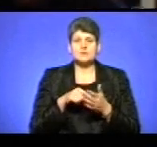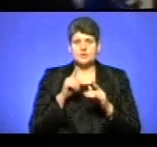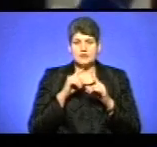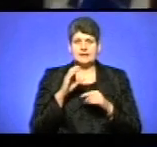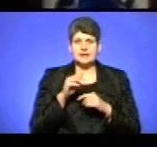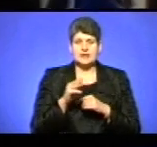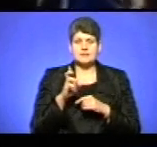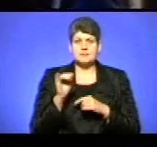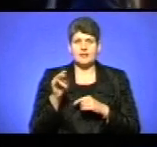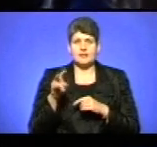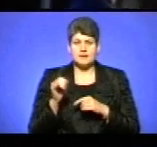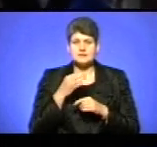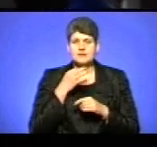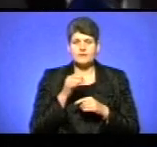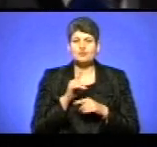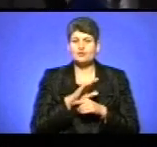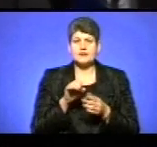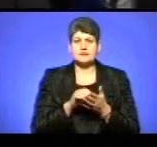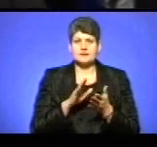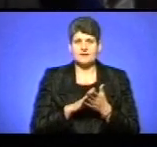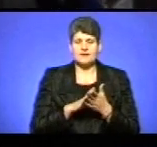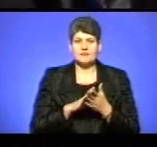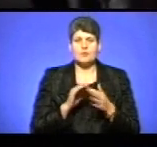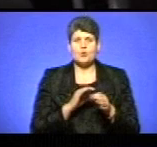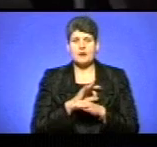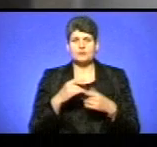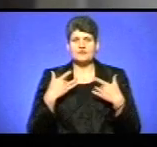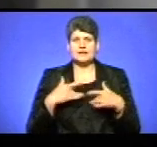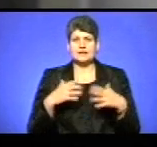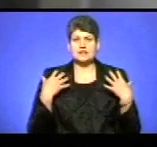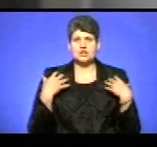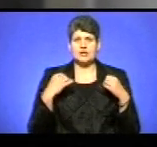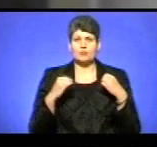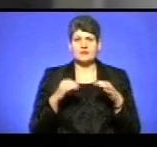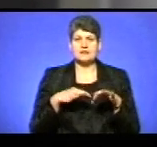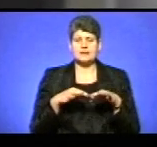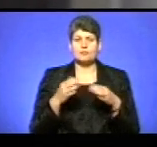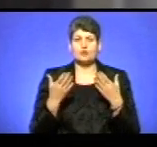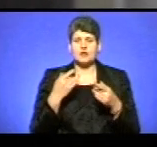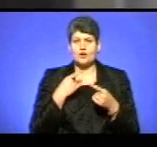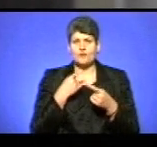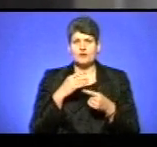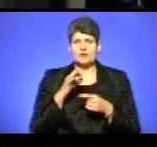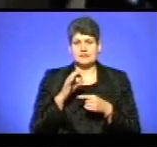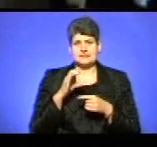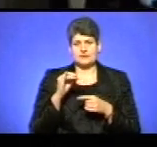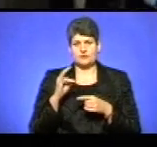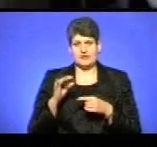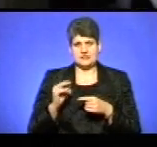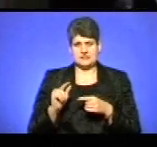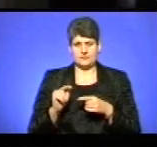Білан прокоментував, чому не зареєстрував проект про звільнення начальника управління транспорту, про який говорив Олег Синовець. У нас